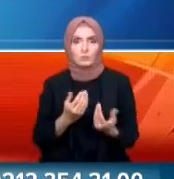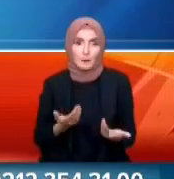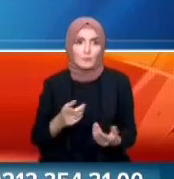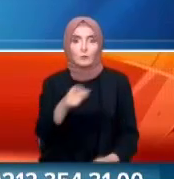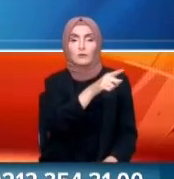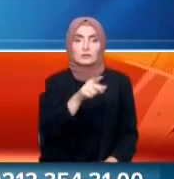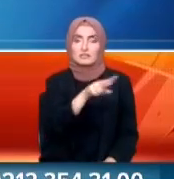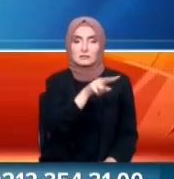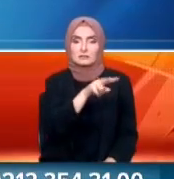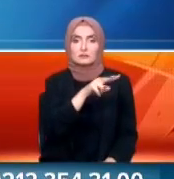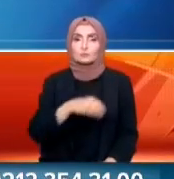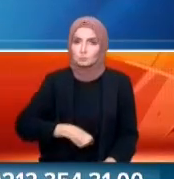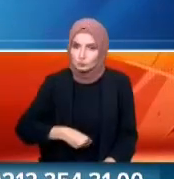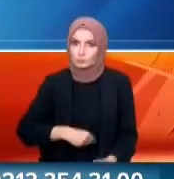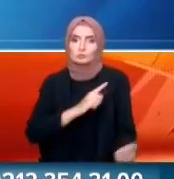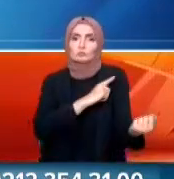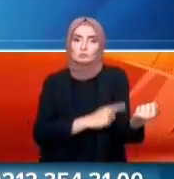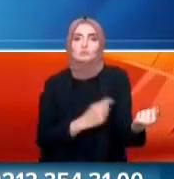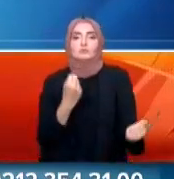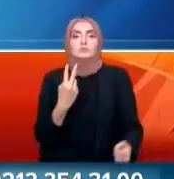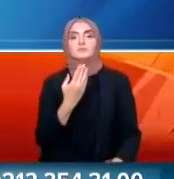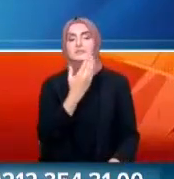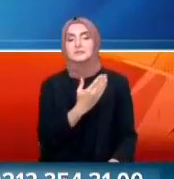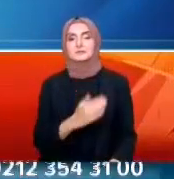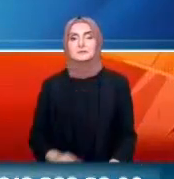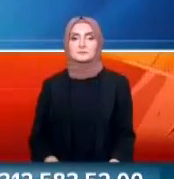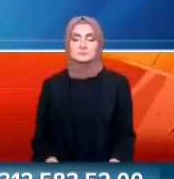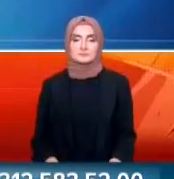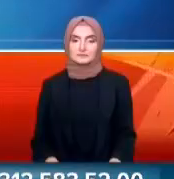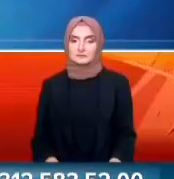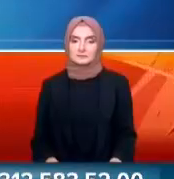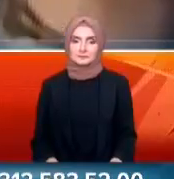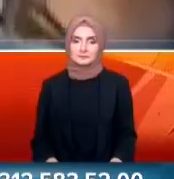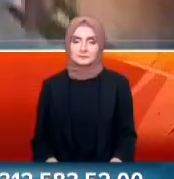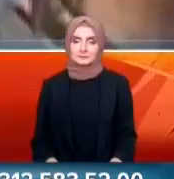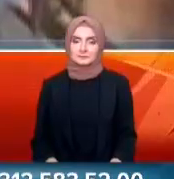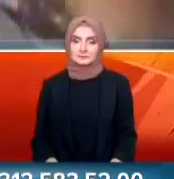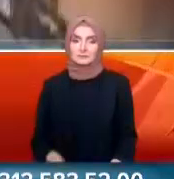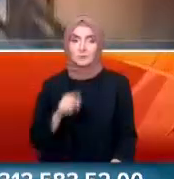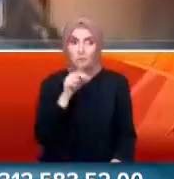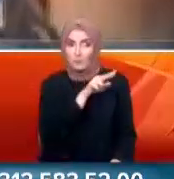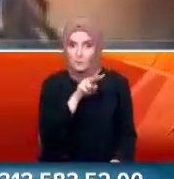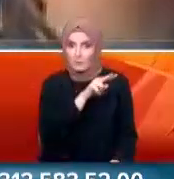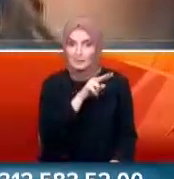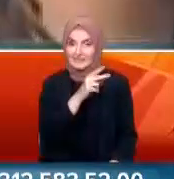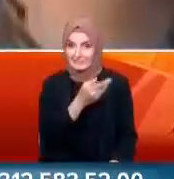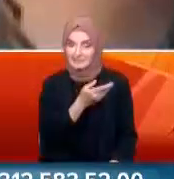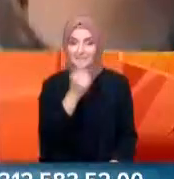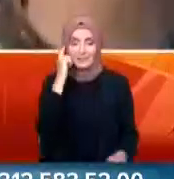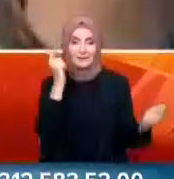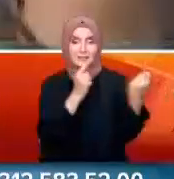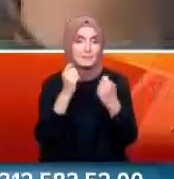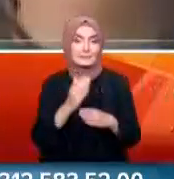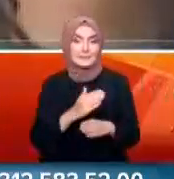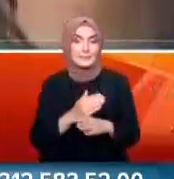güçlüydü. Bir şekilde yapar da bana zıt giderse takmam. İsterse hükümeti getirsin buraya. Kimi getirirse getirsin. İşte o ikilinin tartışmaya neden